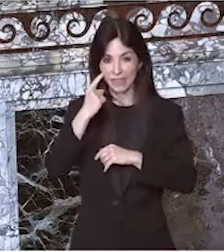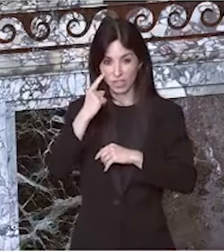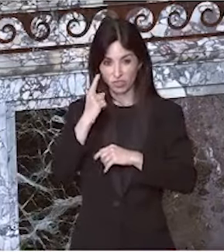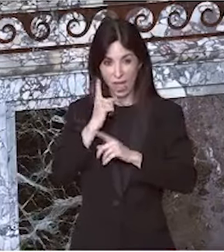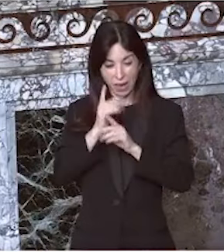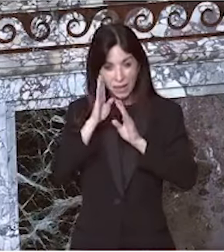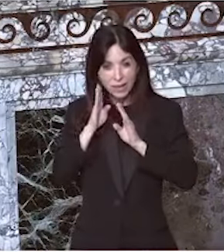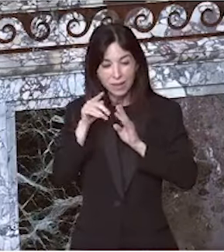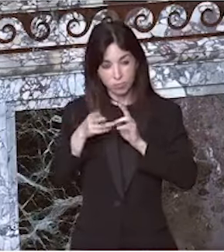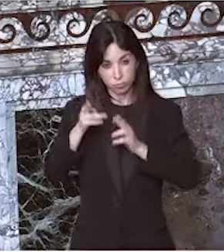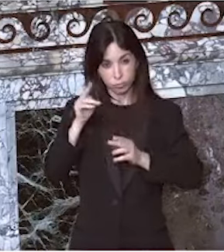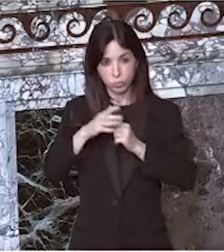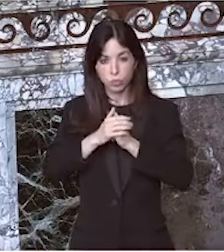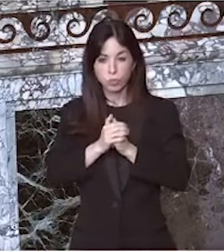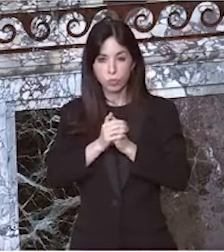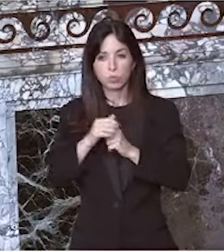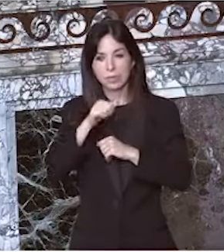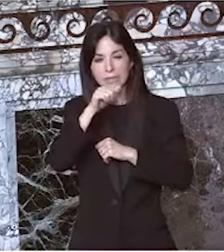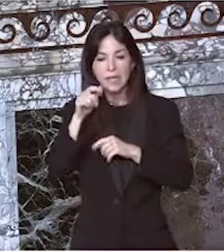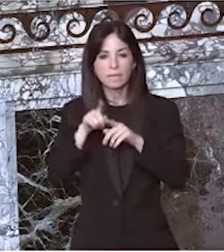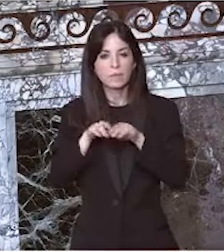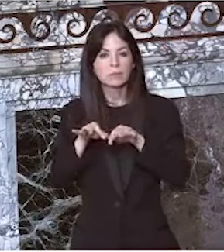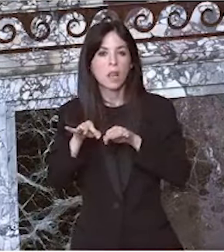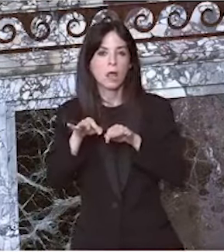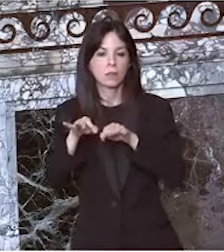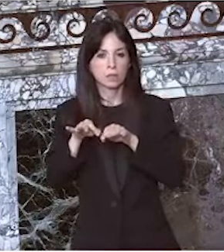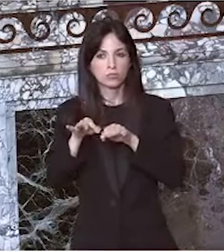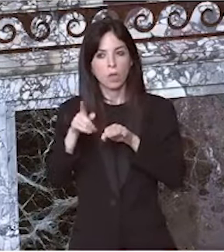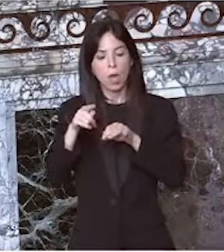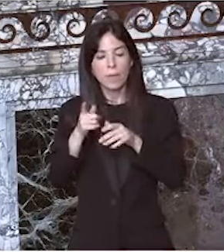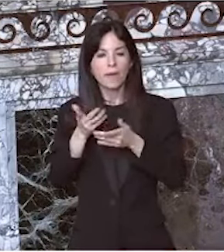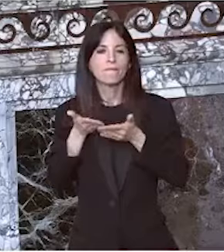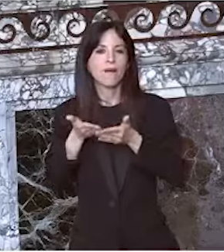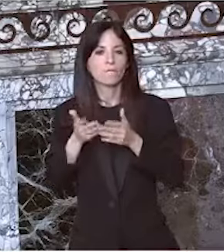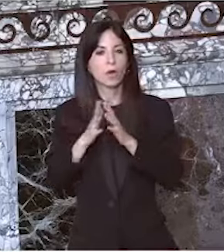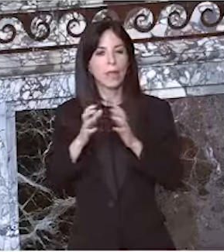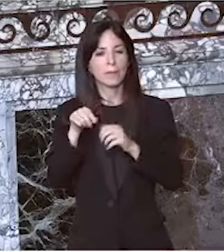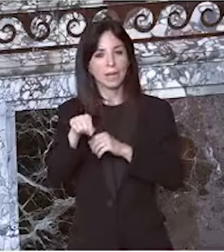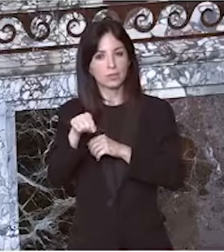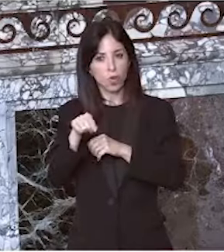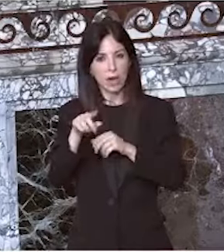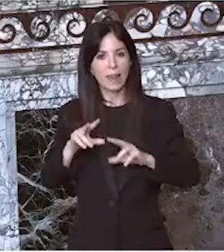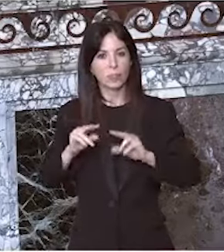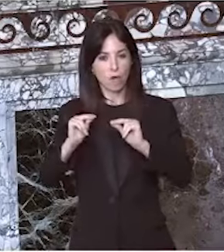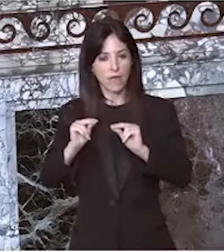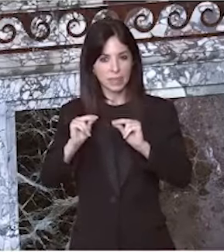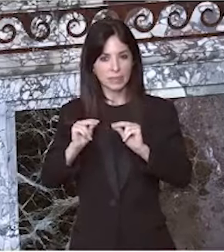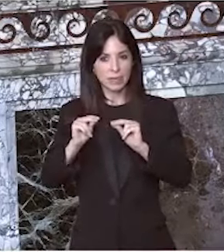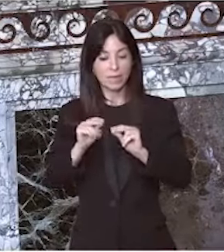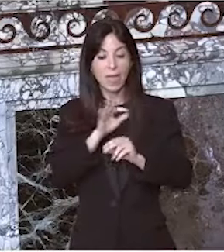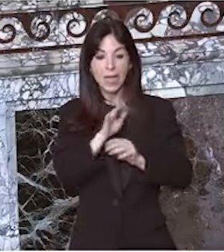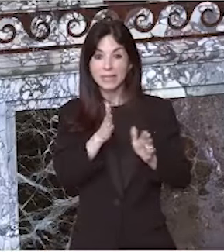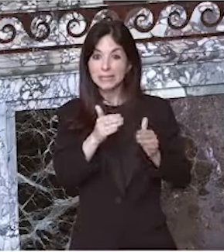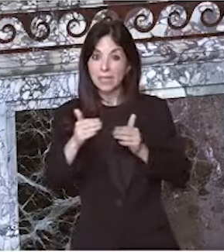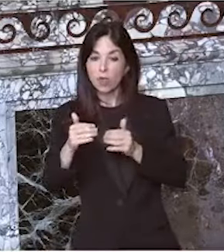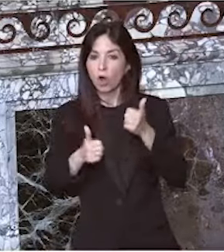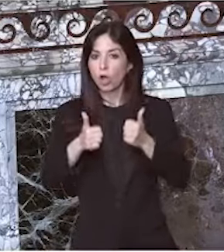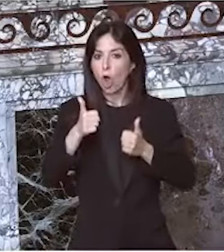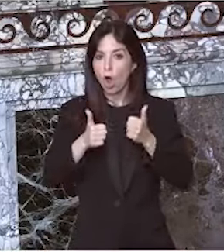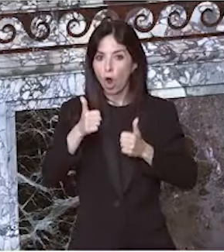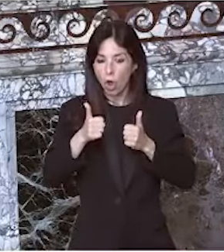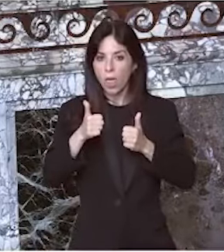ambiente regolamentare che favorisca le iniziative imprenditoriali innovative, tenendo conto che in taluni settori la